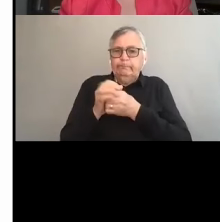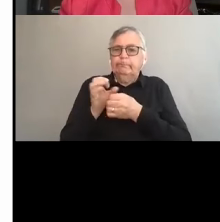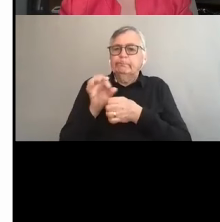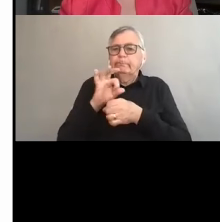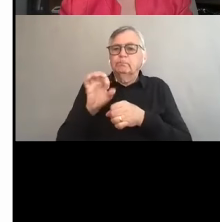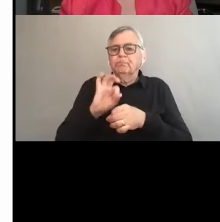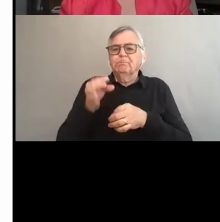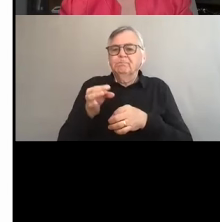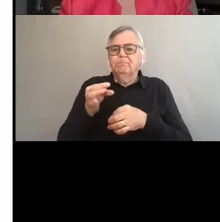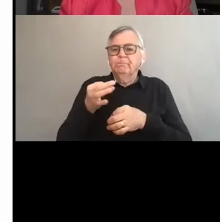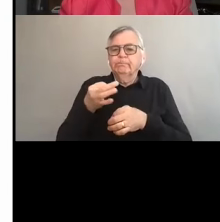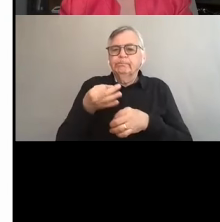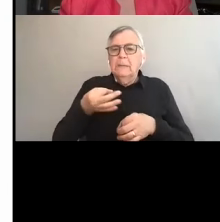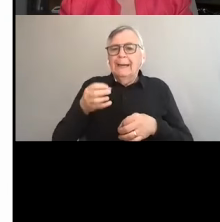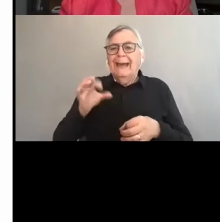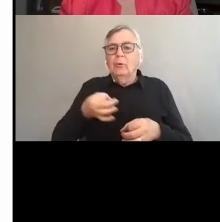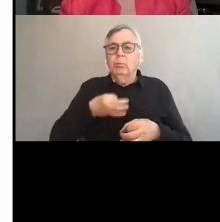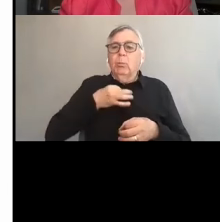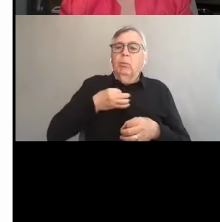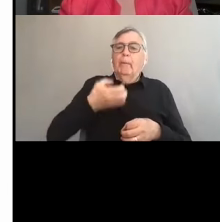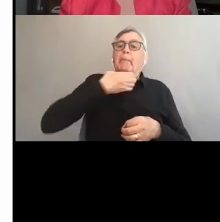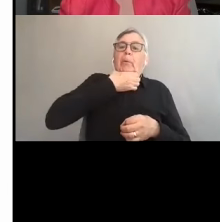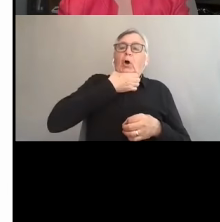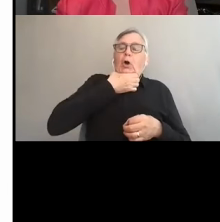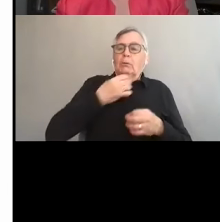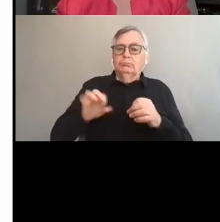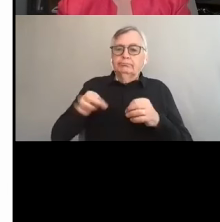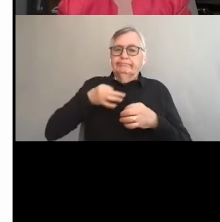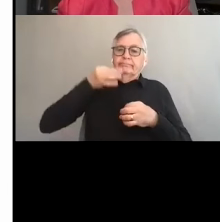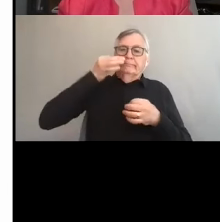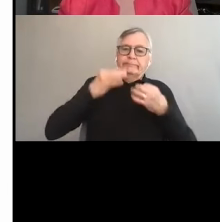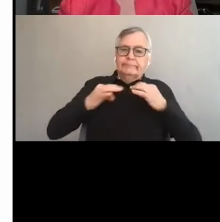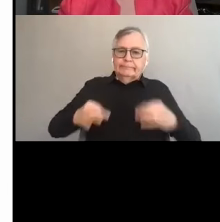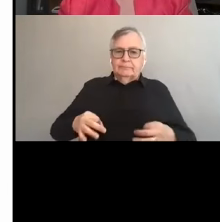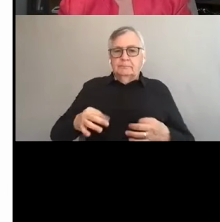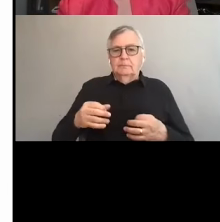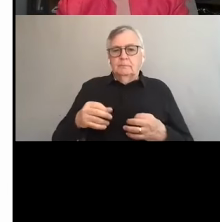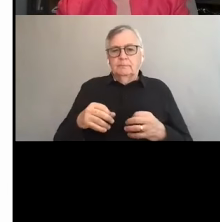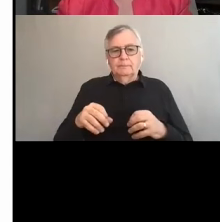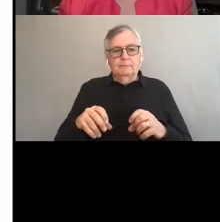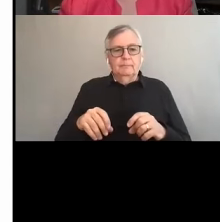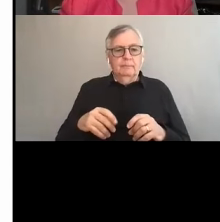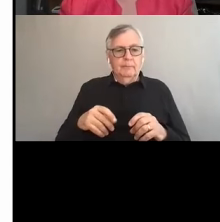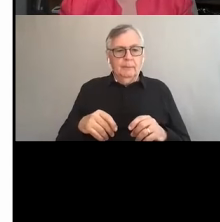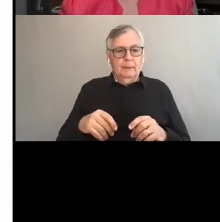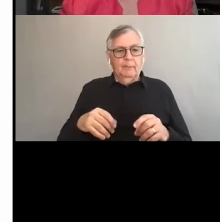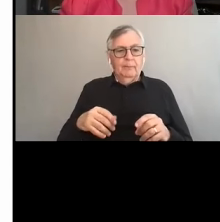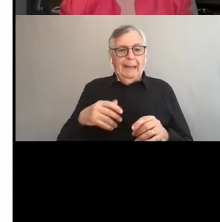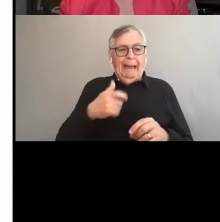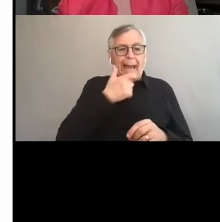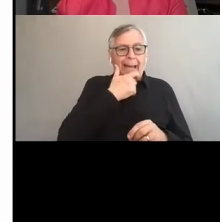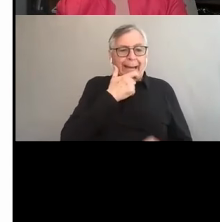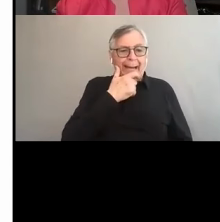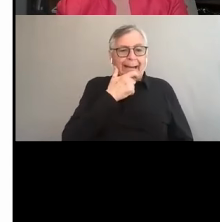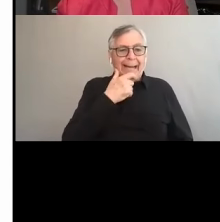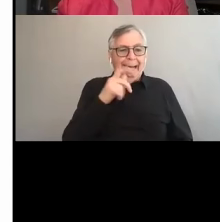un thrombus, donc un caillot qui bloque les vaisseaux sanguins. En anglais, c'est VIPIT. Je trouve le nom est plus cute en